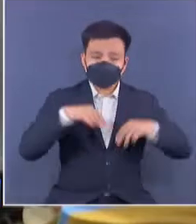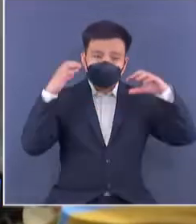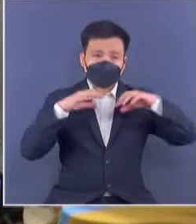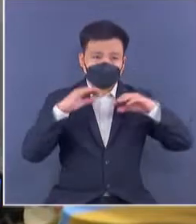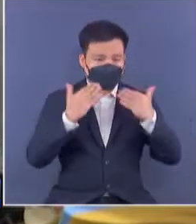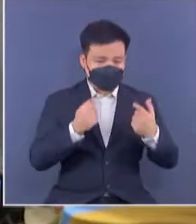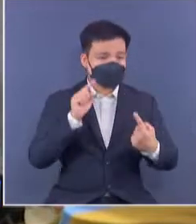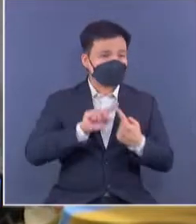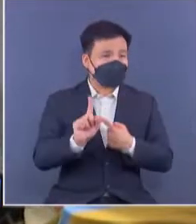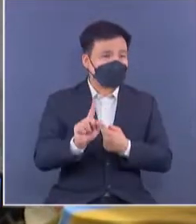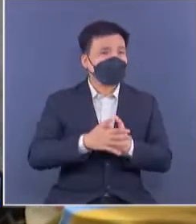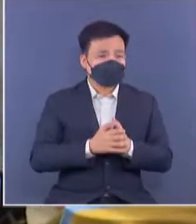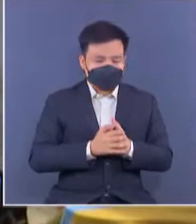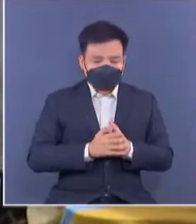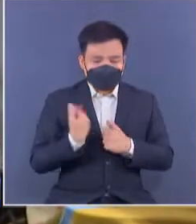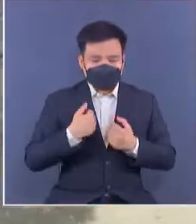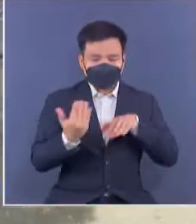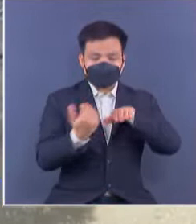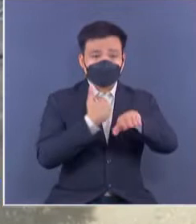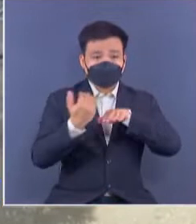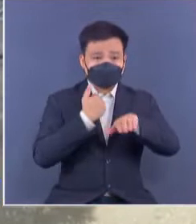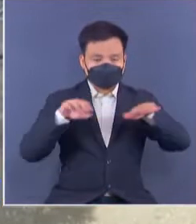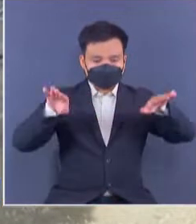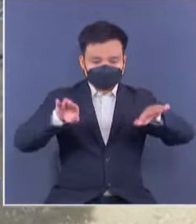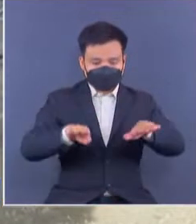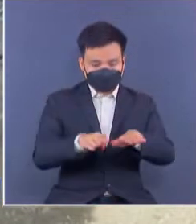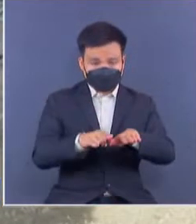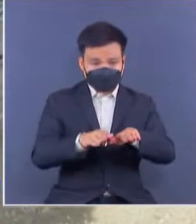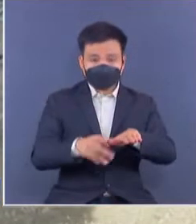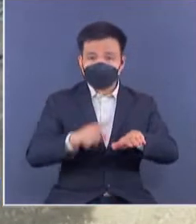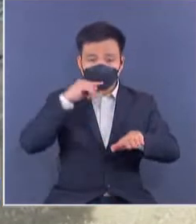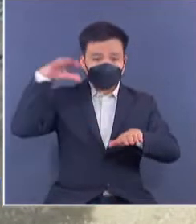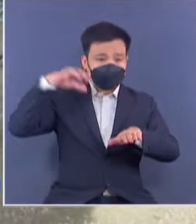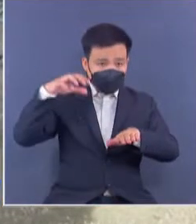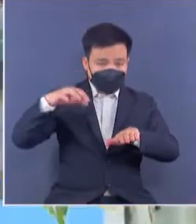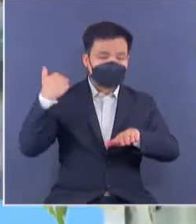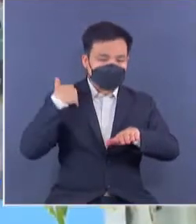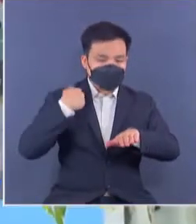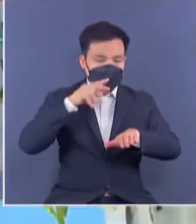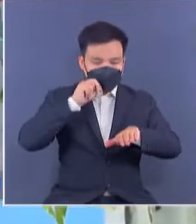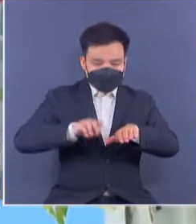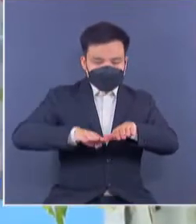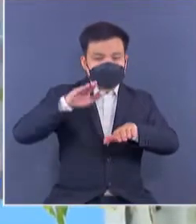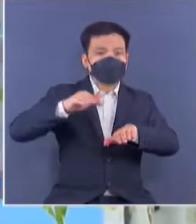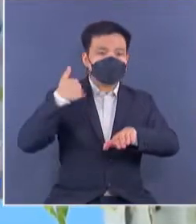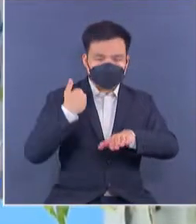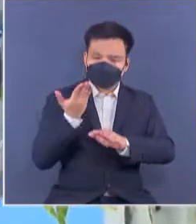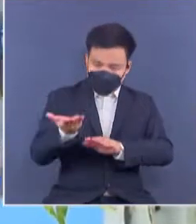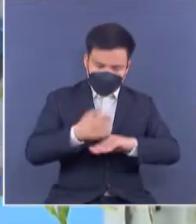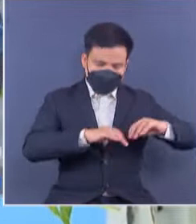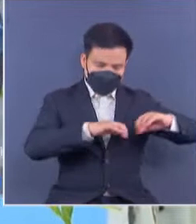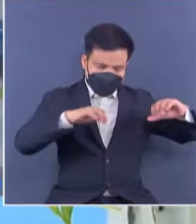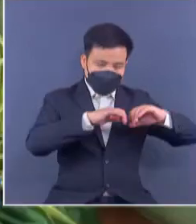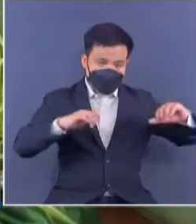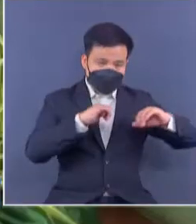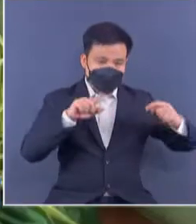เนื่องจากว่าถนนเนี่ยมีระดับต่ำได้หมายความว่าน้ำท่วมนะน้ำร่วงอะไรอยากจะให้มาขุดลอกคูคลองให้หน่อยส่วนเรื่อง